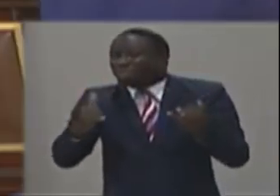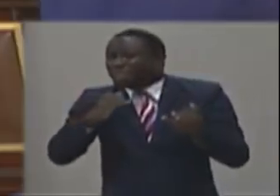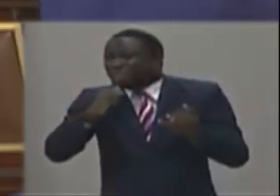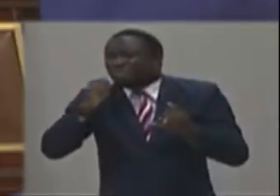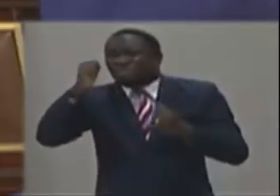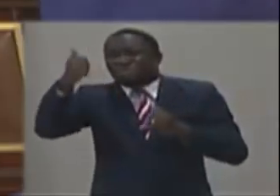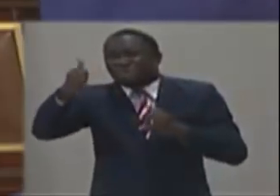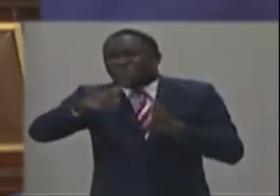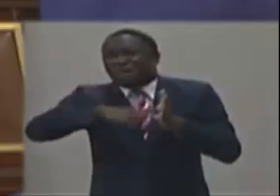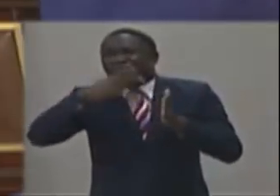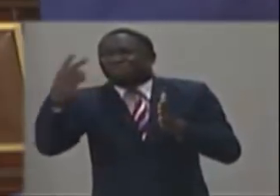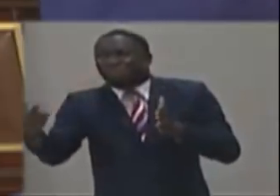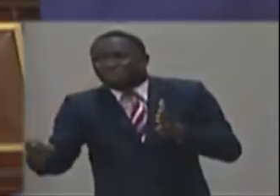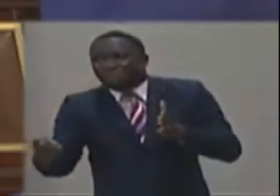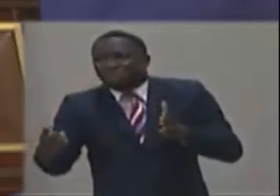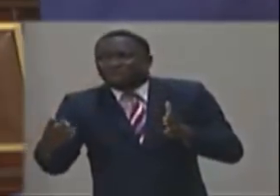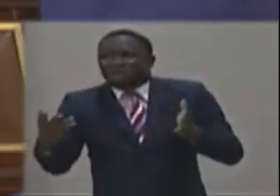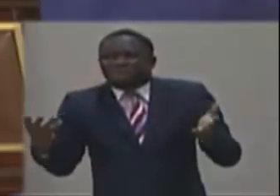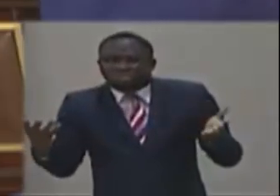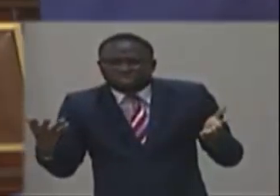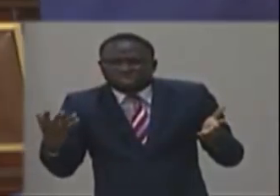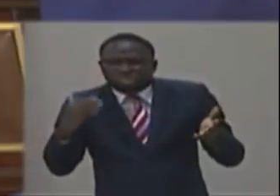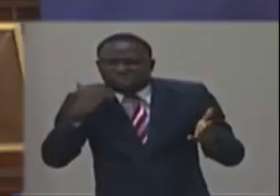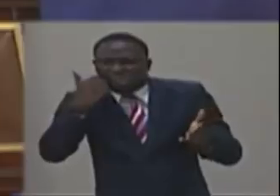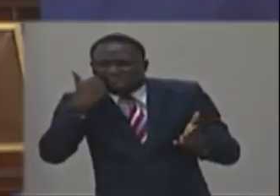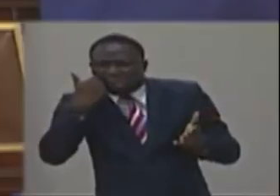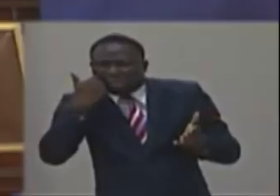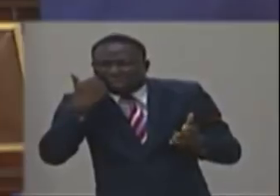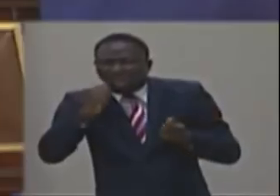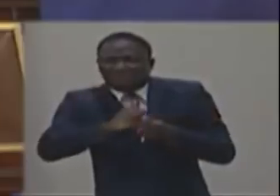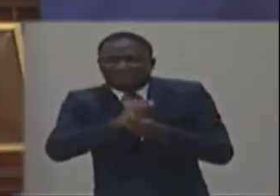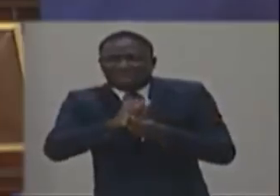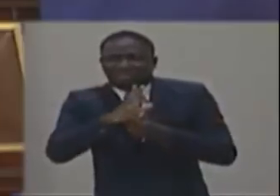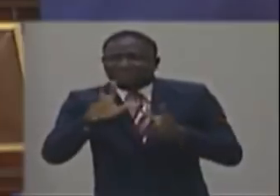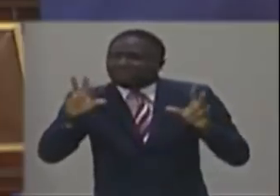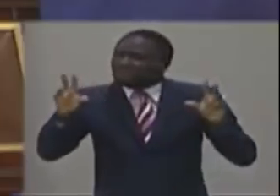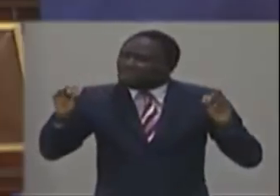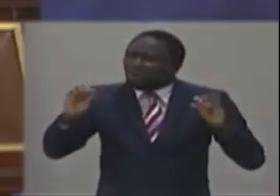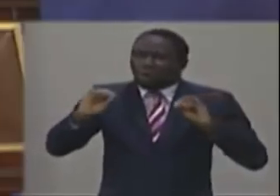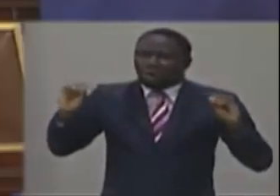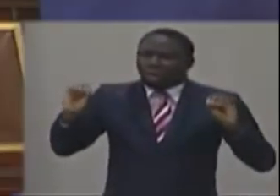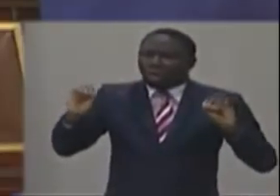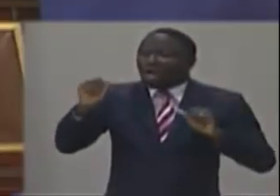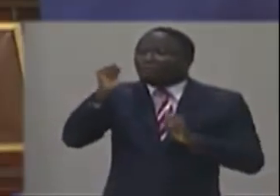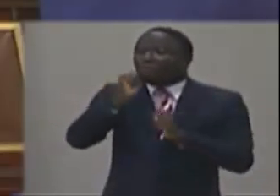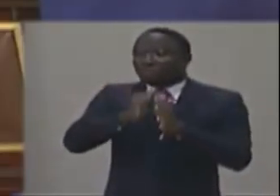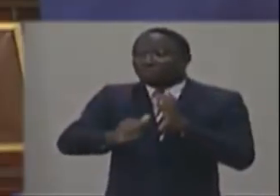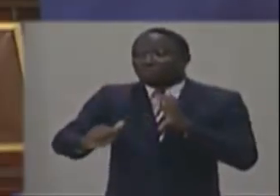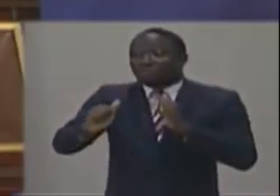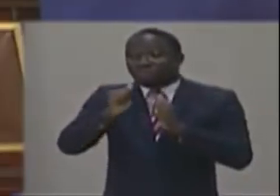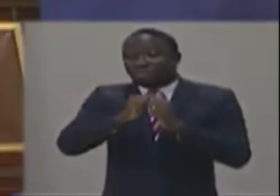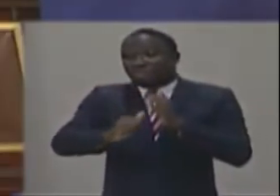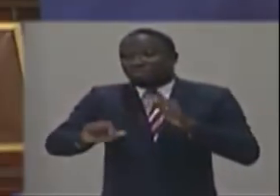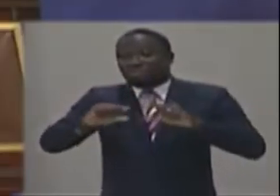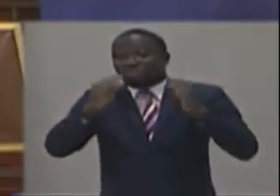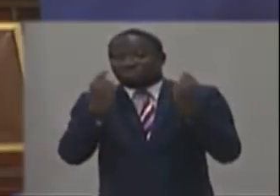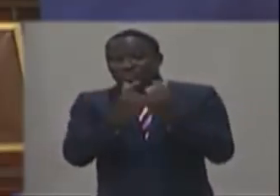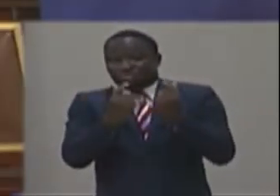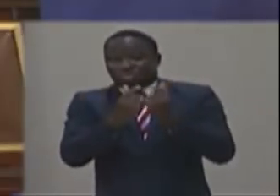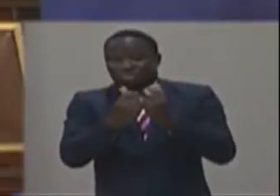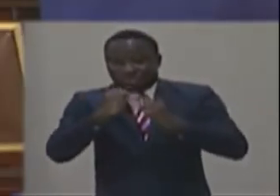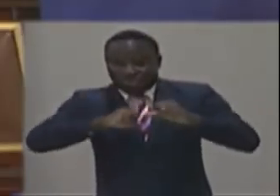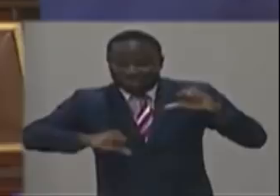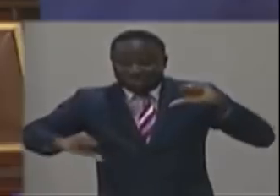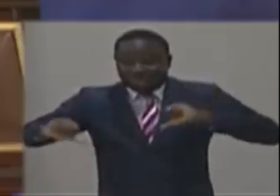nous pas tomber en bas mal pour honte ça qui est le coronavirus là. C'est pour ça Jean Céline scientifique